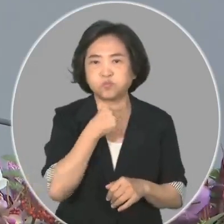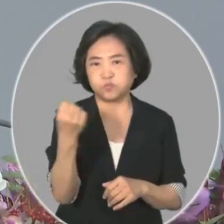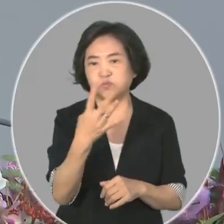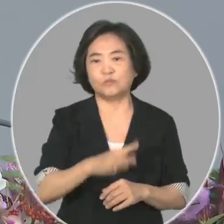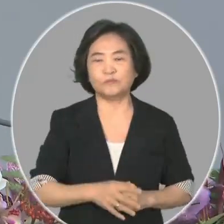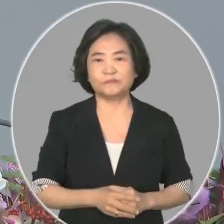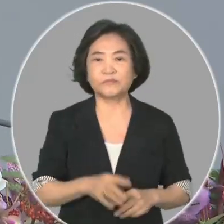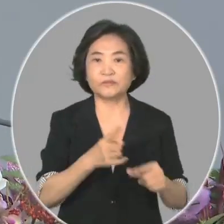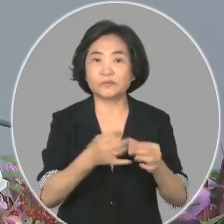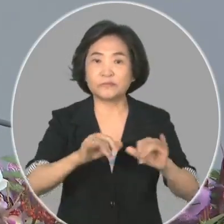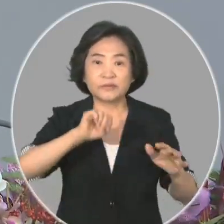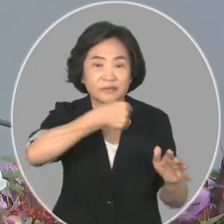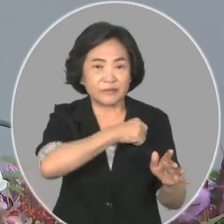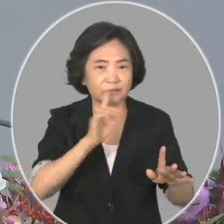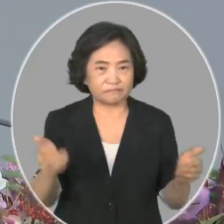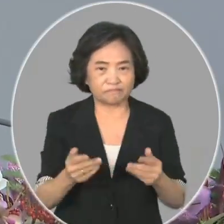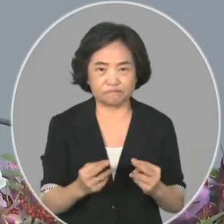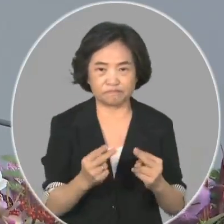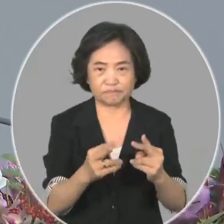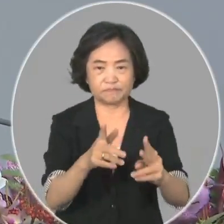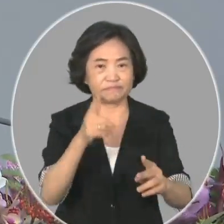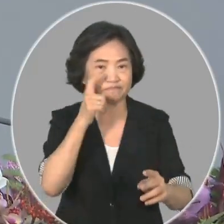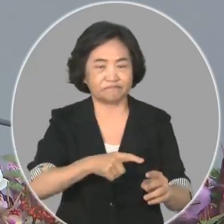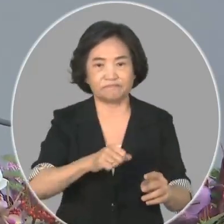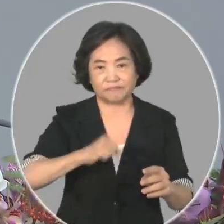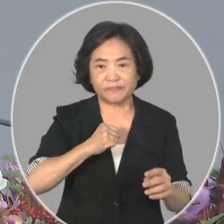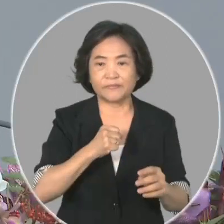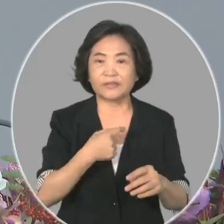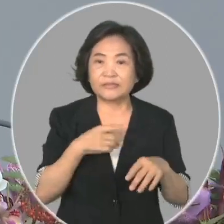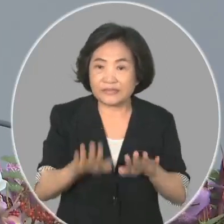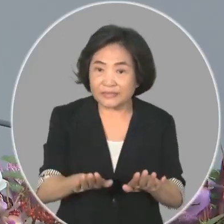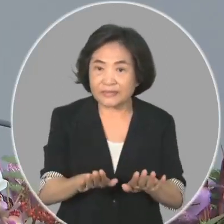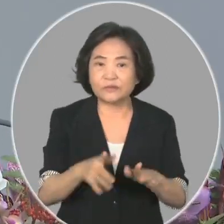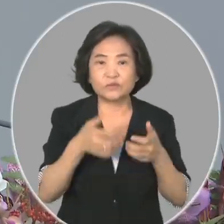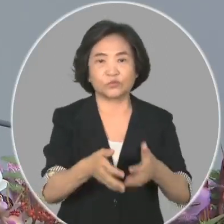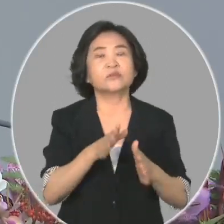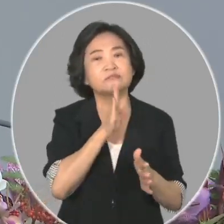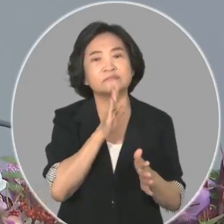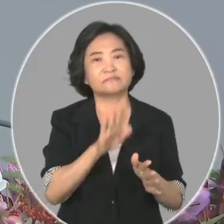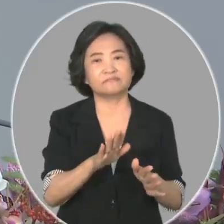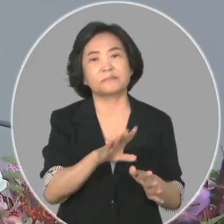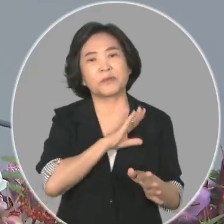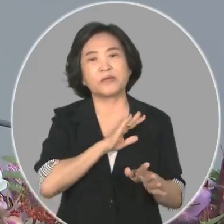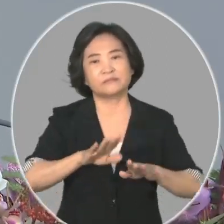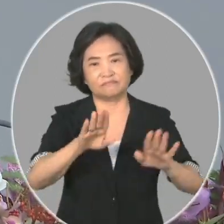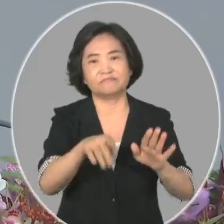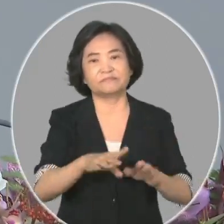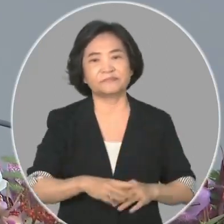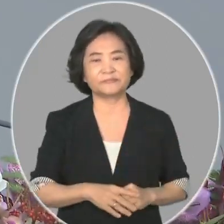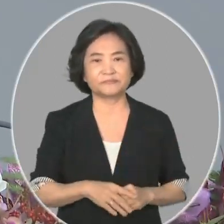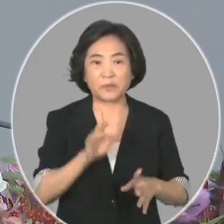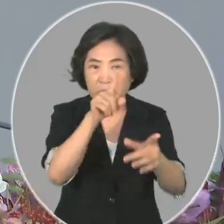湾打造成为一个更强韧的国家，就是现阶段国家发展最重要的目